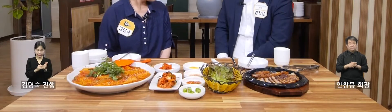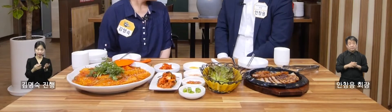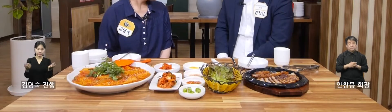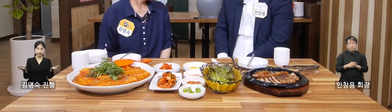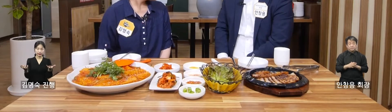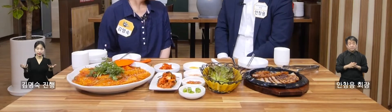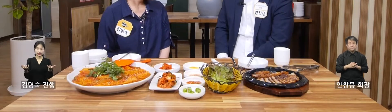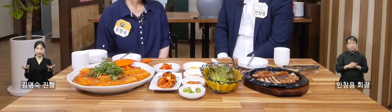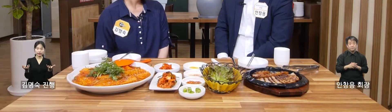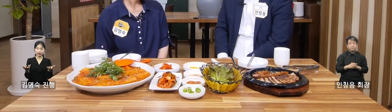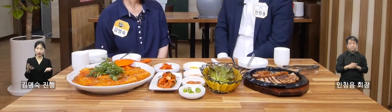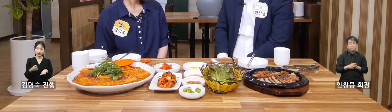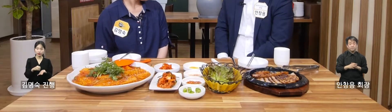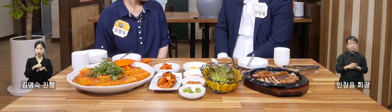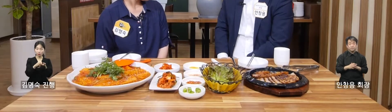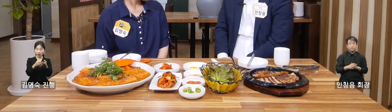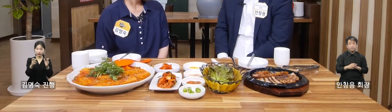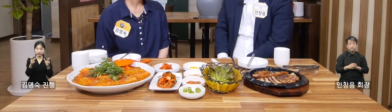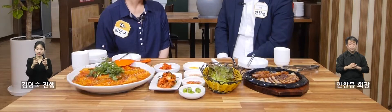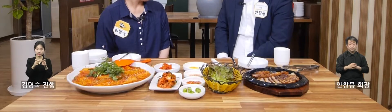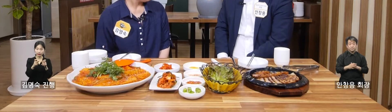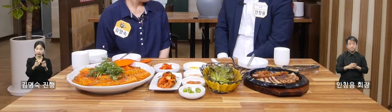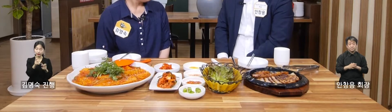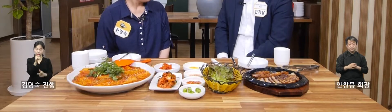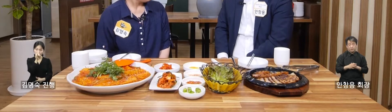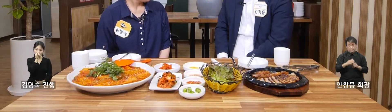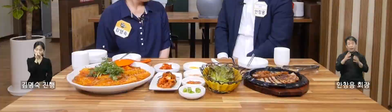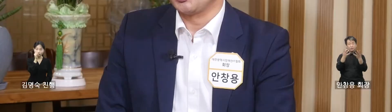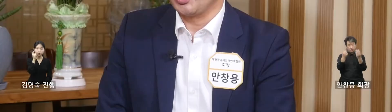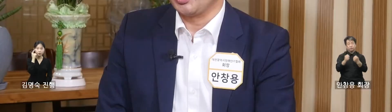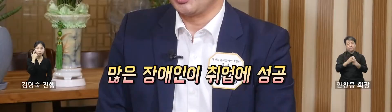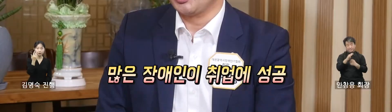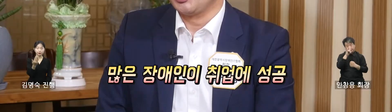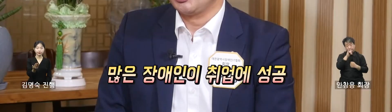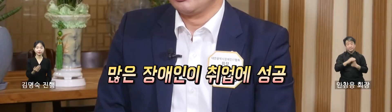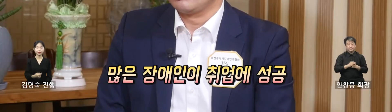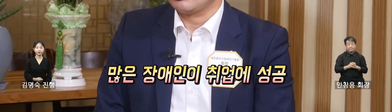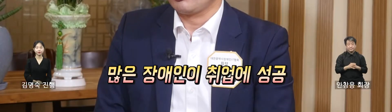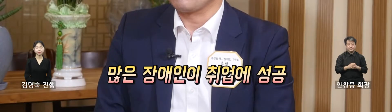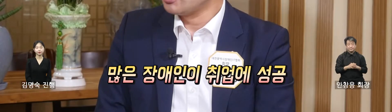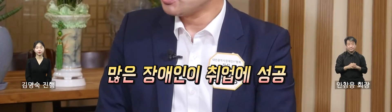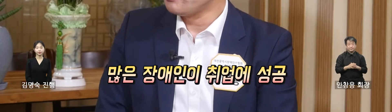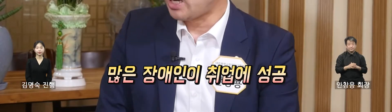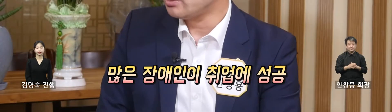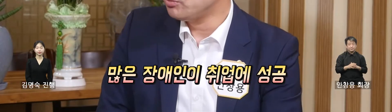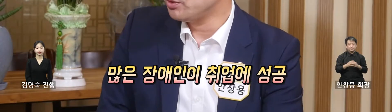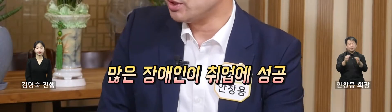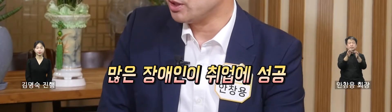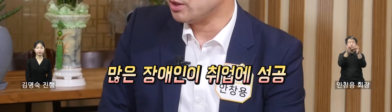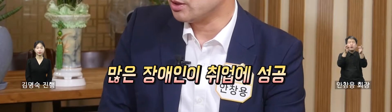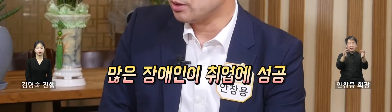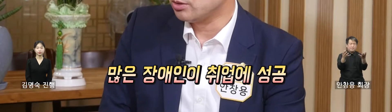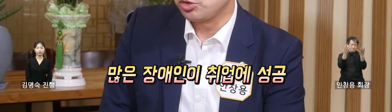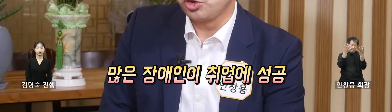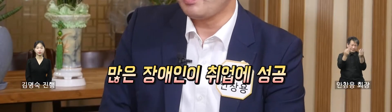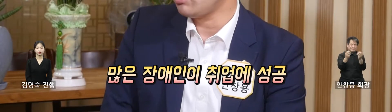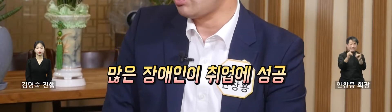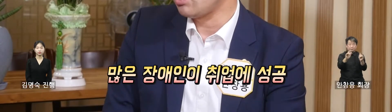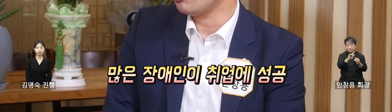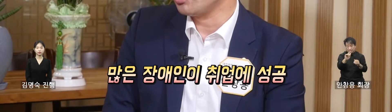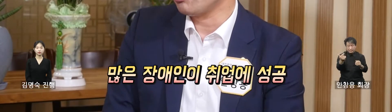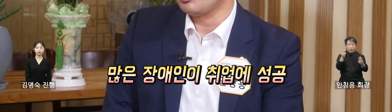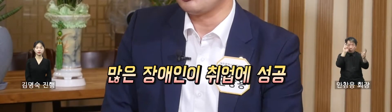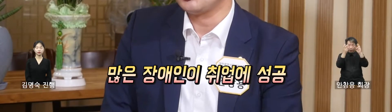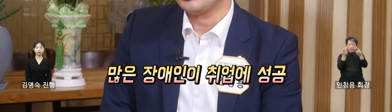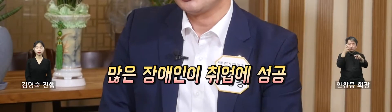취업한 장애인들이 좀 꽤 있나요? 있죠. 예. 그동안 굉장히 많은 분들이 취업한